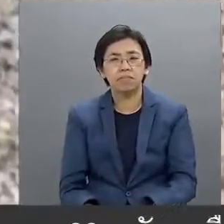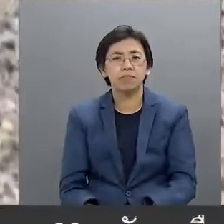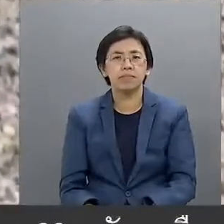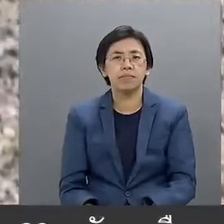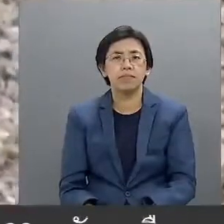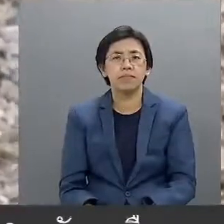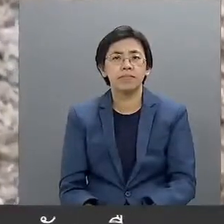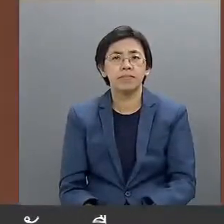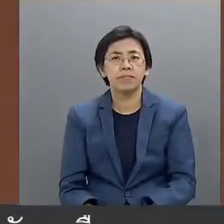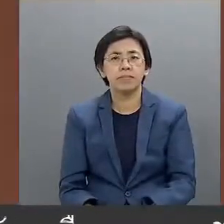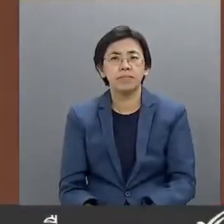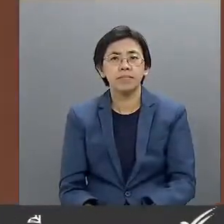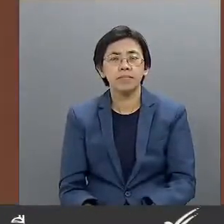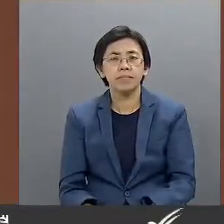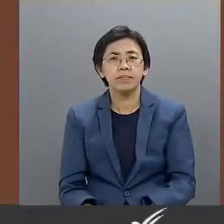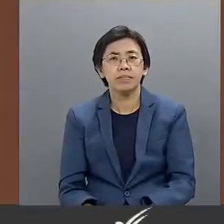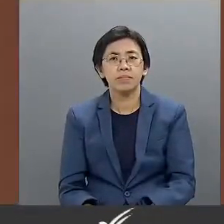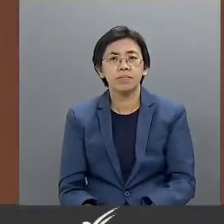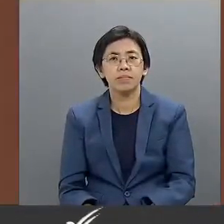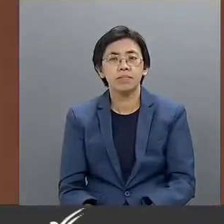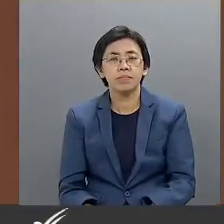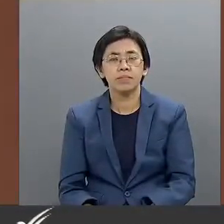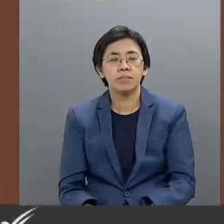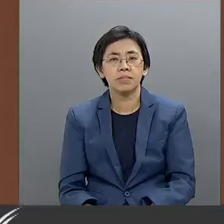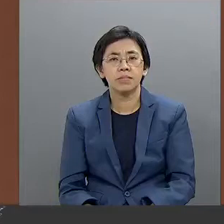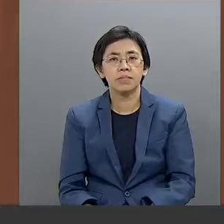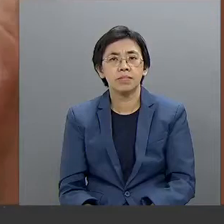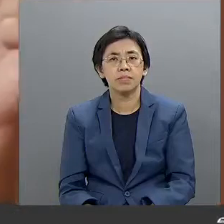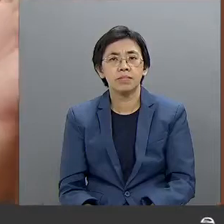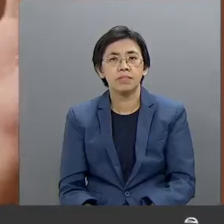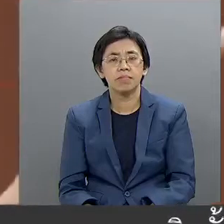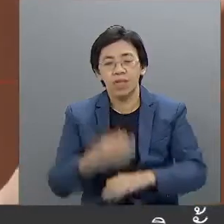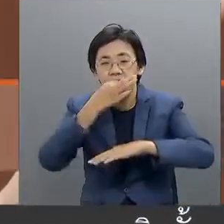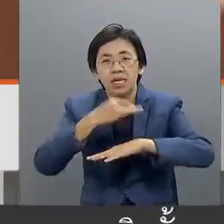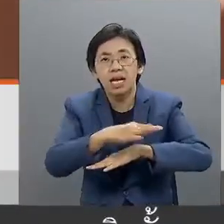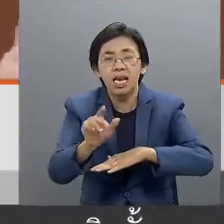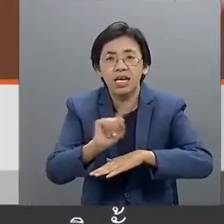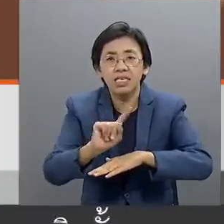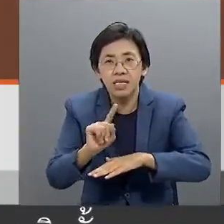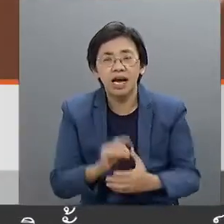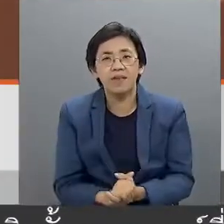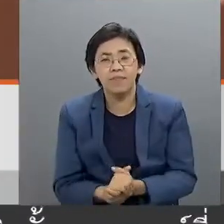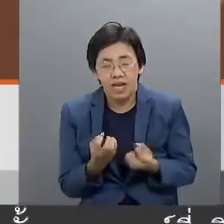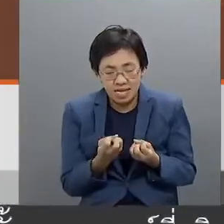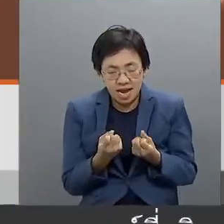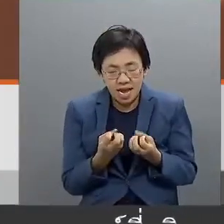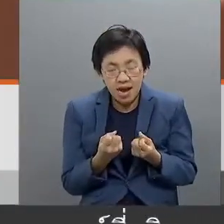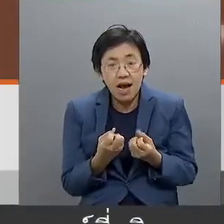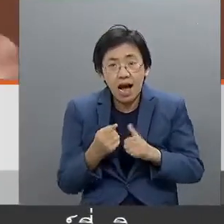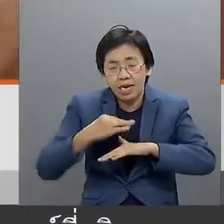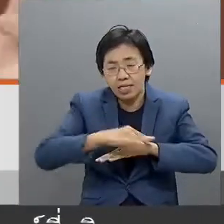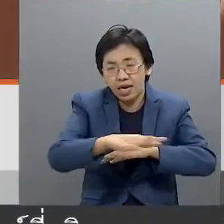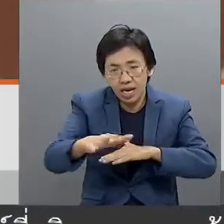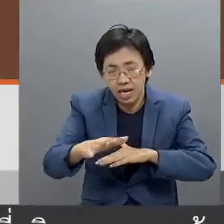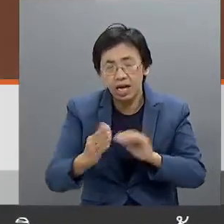เมื่อเราไล่นิ้วดูเราก็จะพบว่ามันมีทั้งระบบนิเวศก็คือระบบนิเวศชายหาดแถวฝั่งตะวันตกของเกาะส